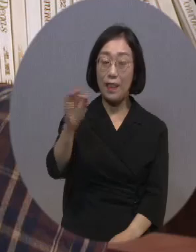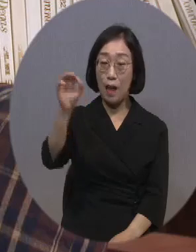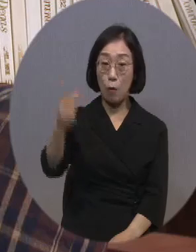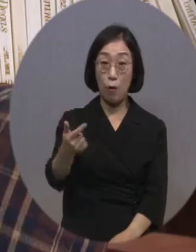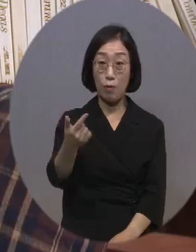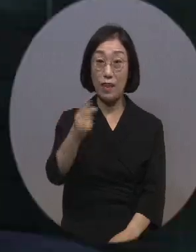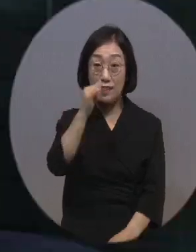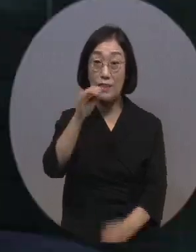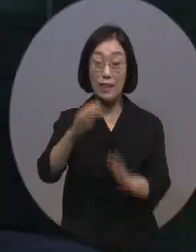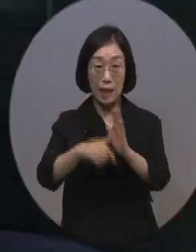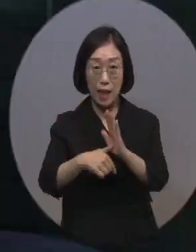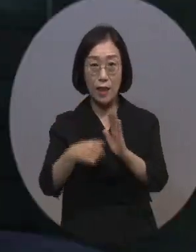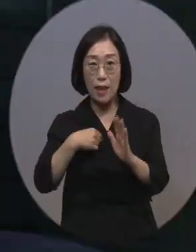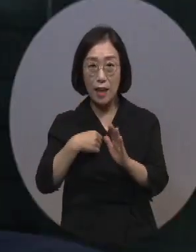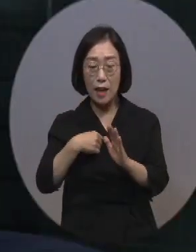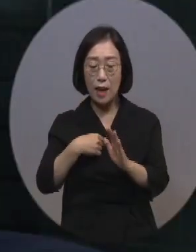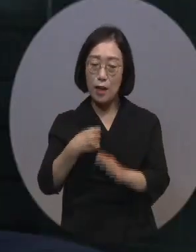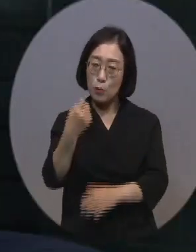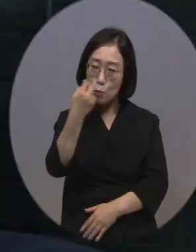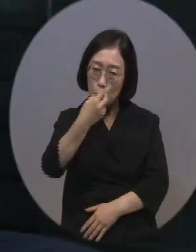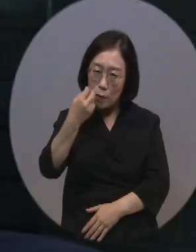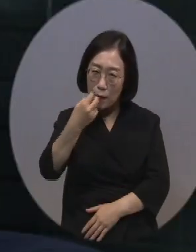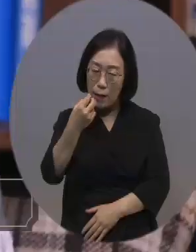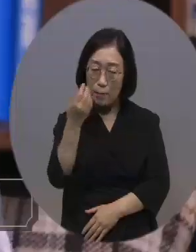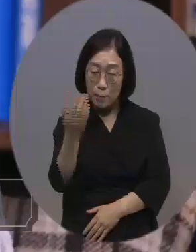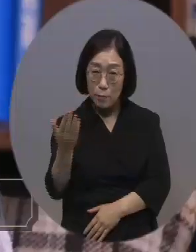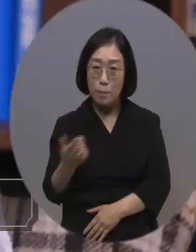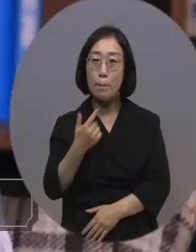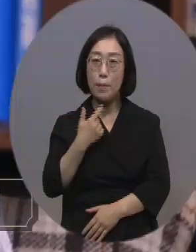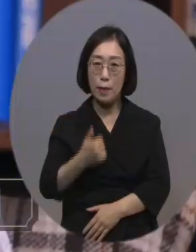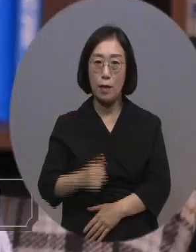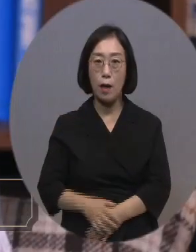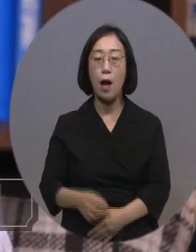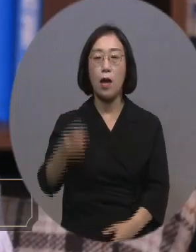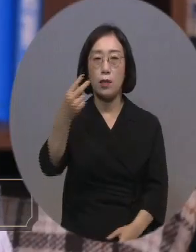때 저희가 설문조사 하지 않았을까 싶습니다. 그렇죠.